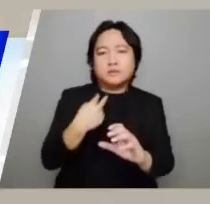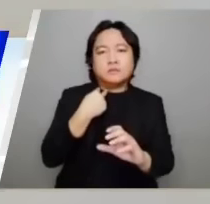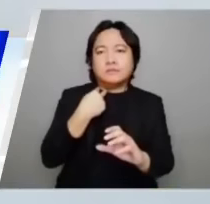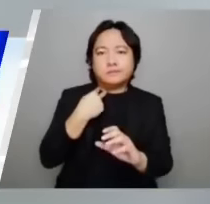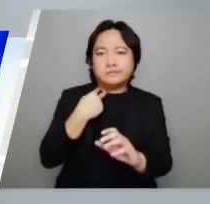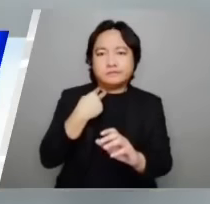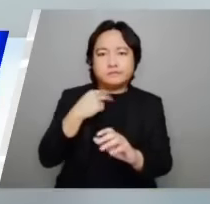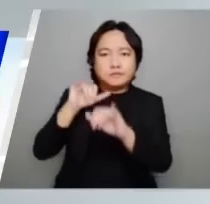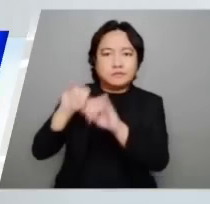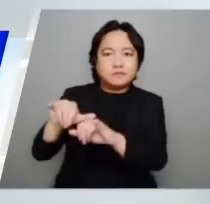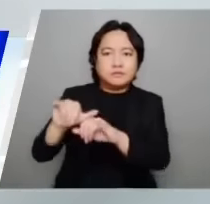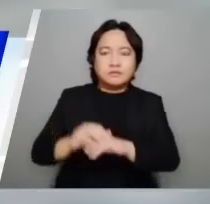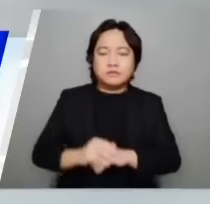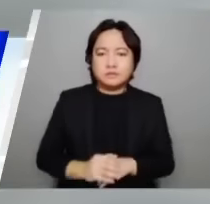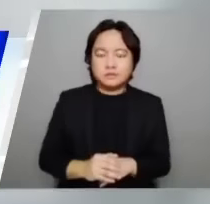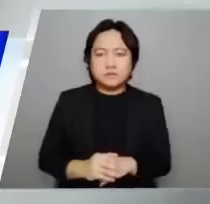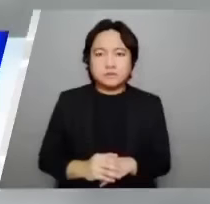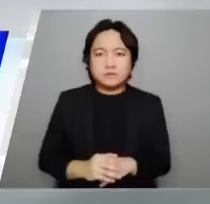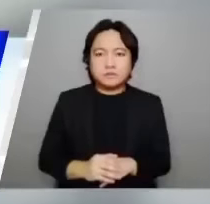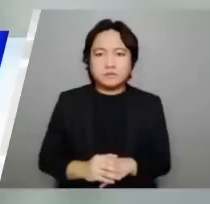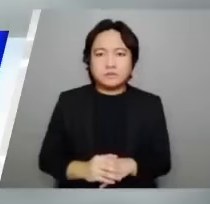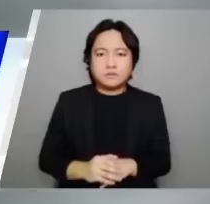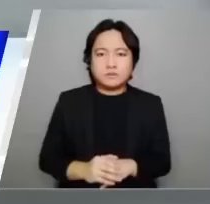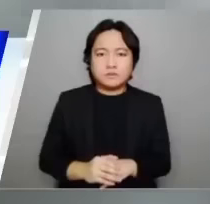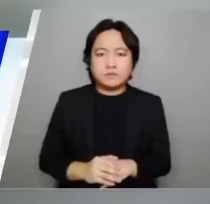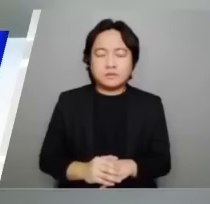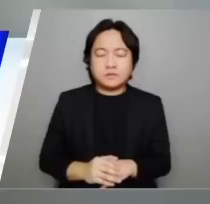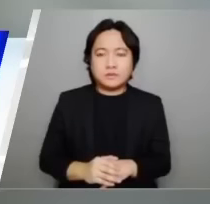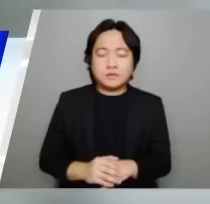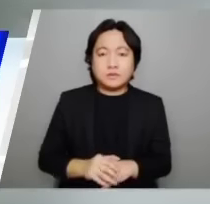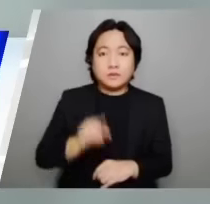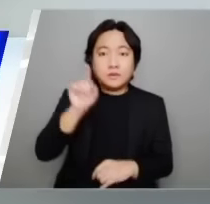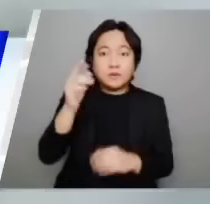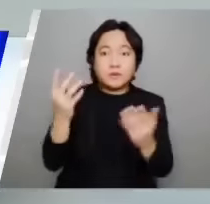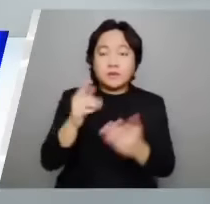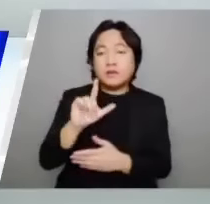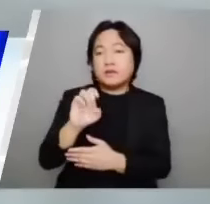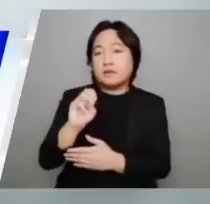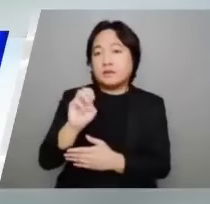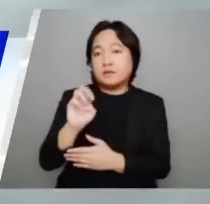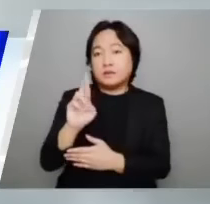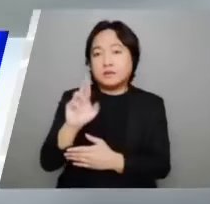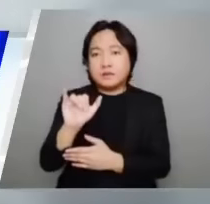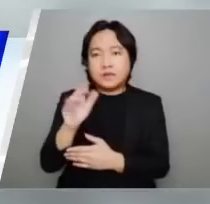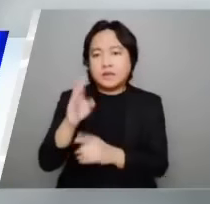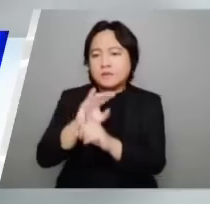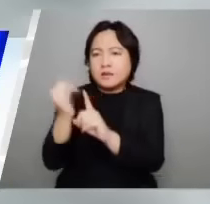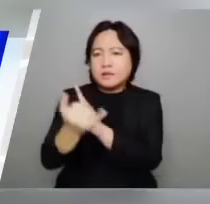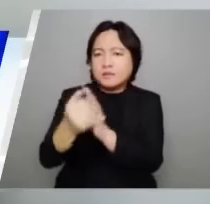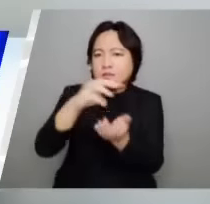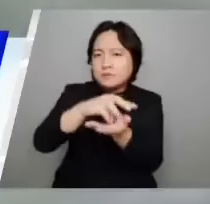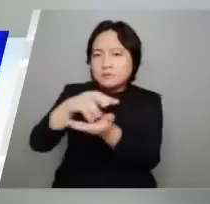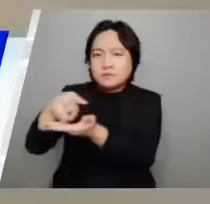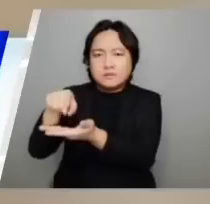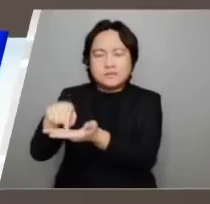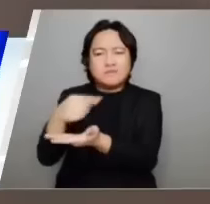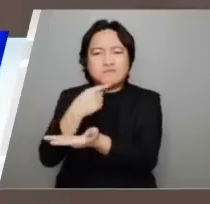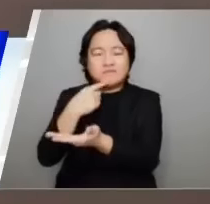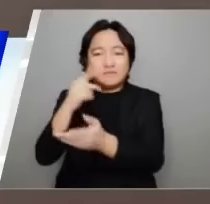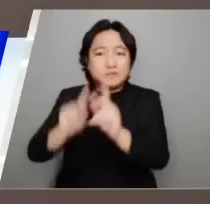Kabi-kabila ang mga ipinopost na matinding baha sa Lemery. Sa barangay Palanas, abot dibdib ang namaragas ang tubig. Kaya humihingi ng tulong ang mga